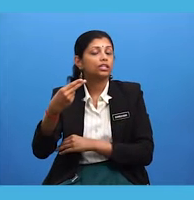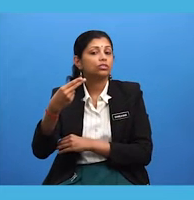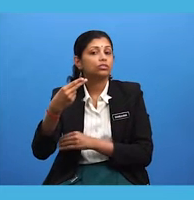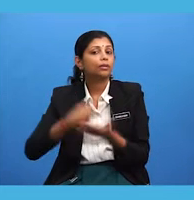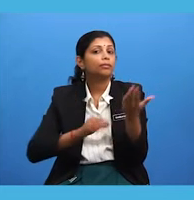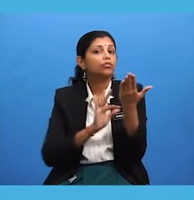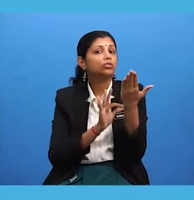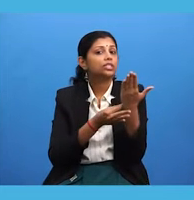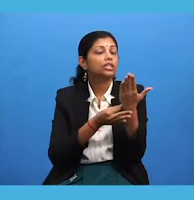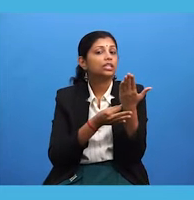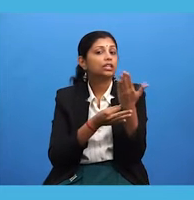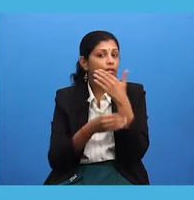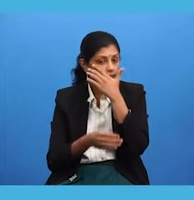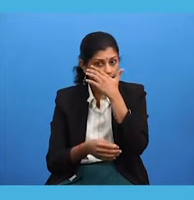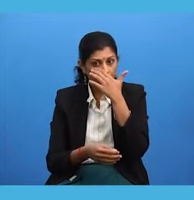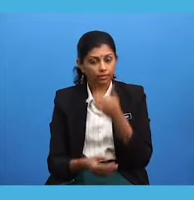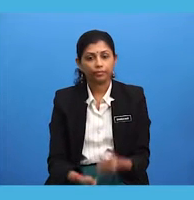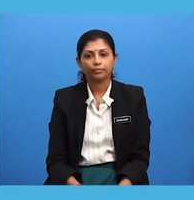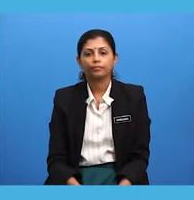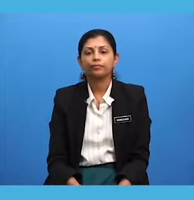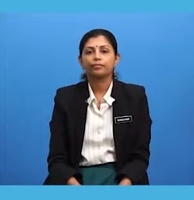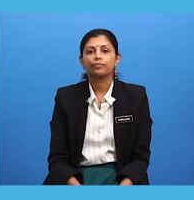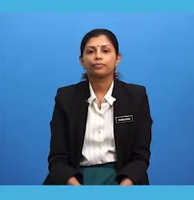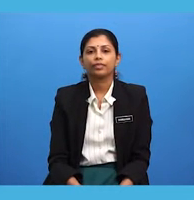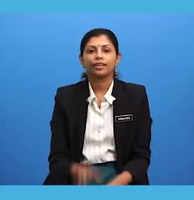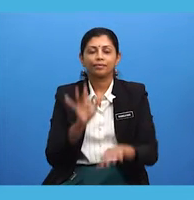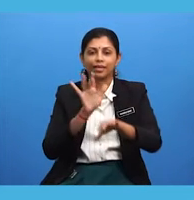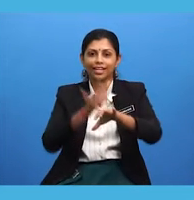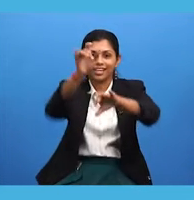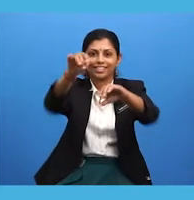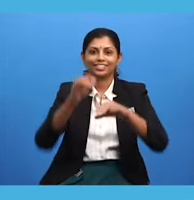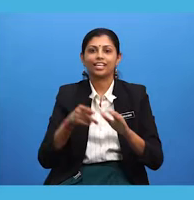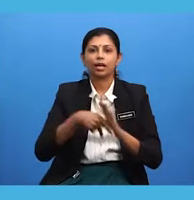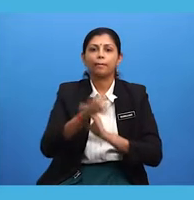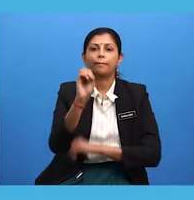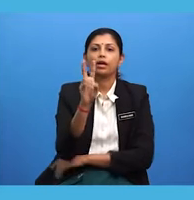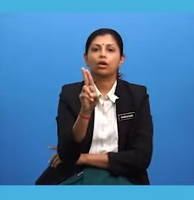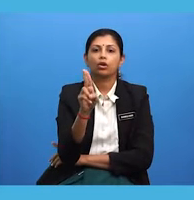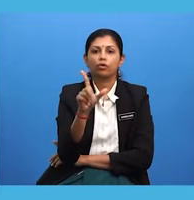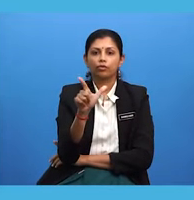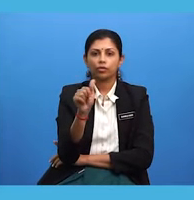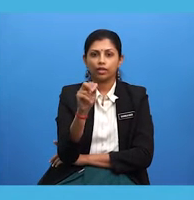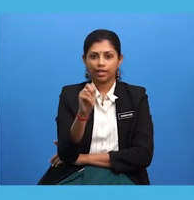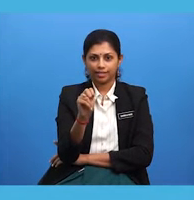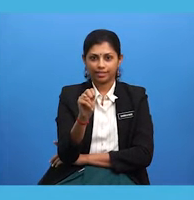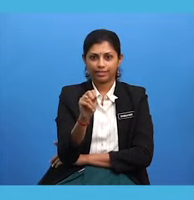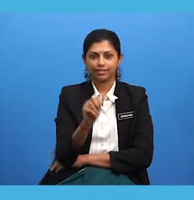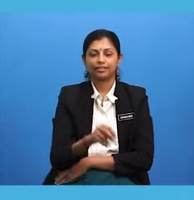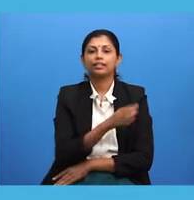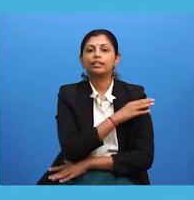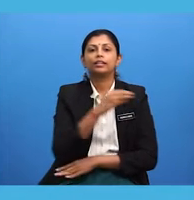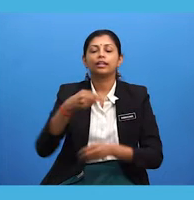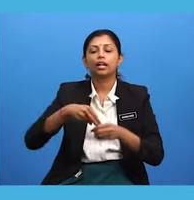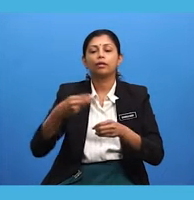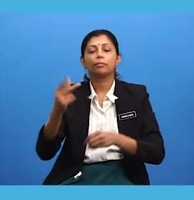LH ini? Hormon LH merangsang pengovulan, betul murid-murid,